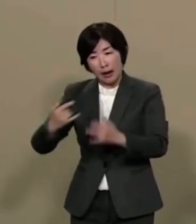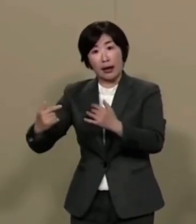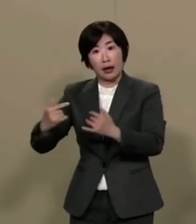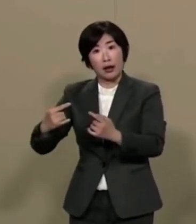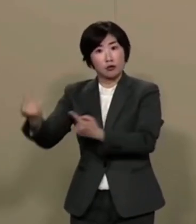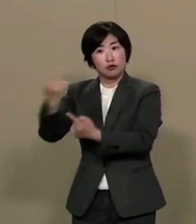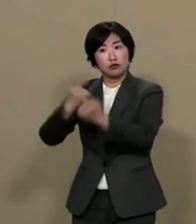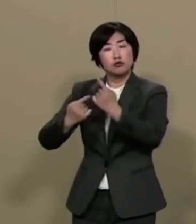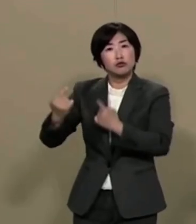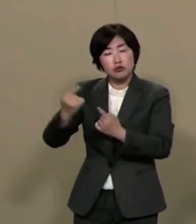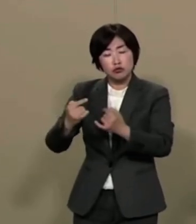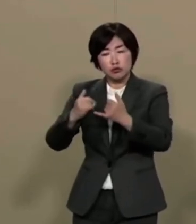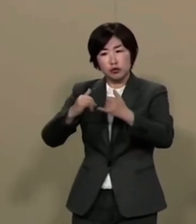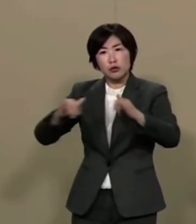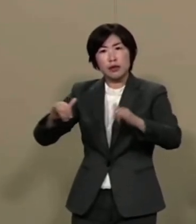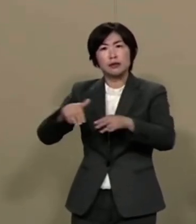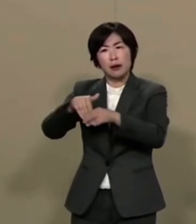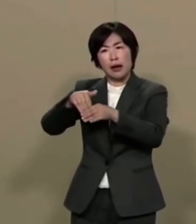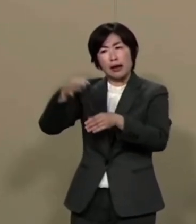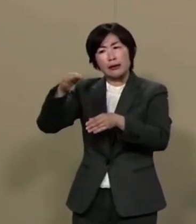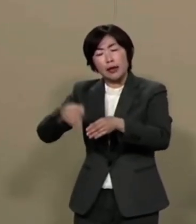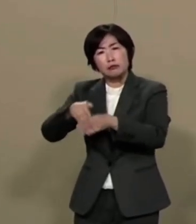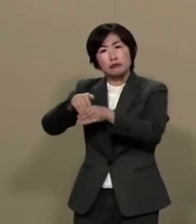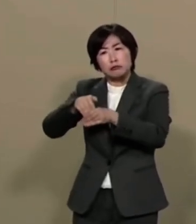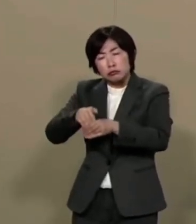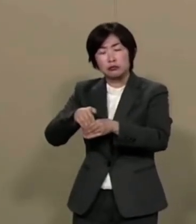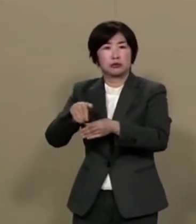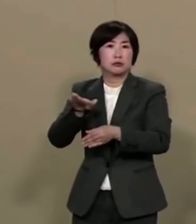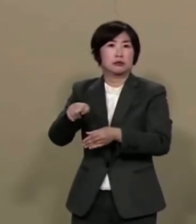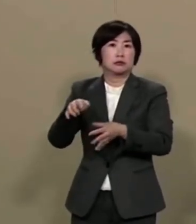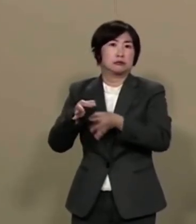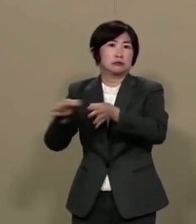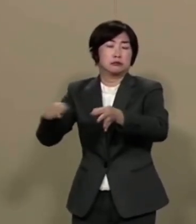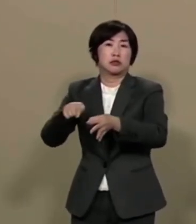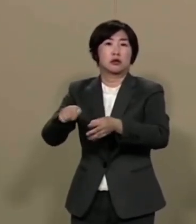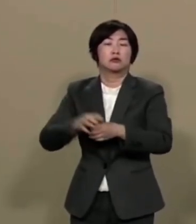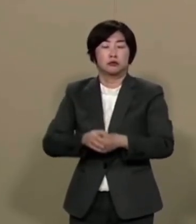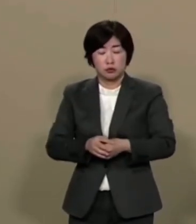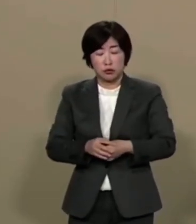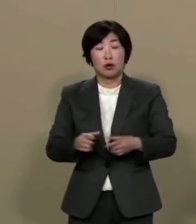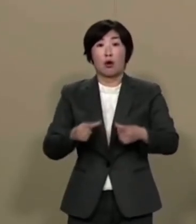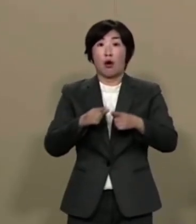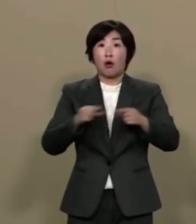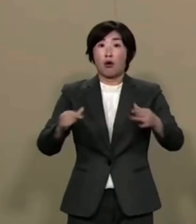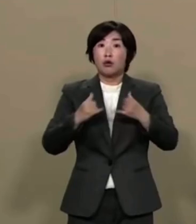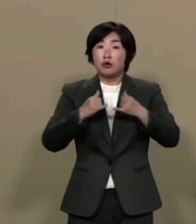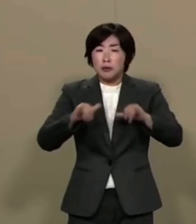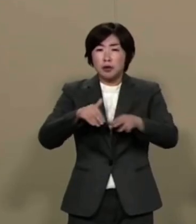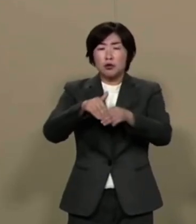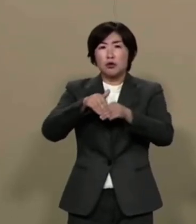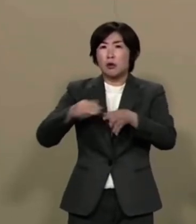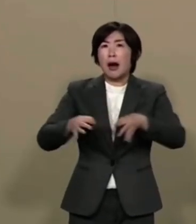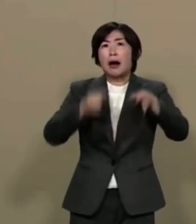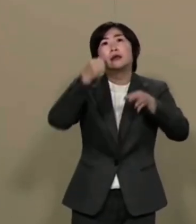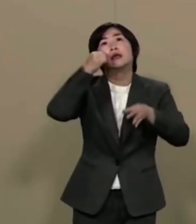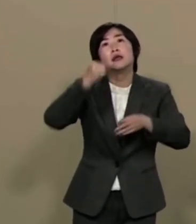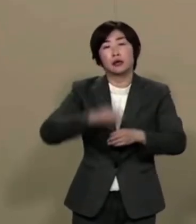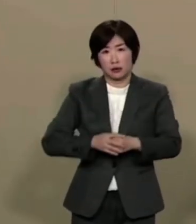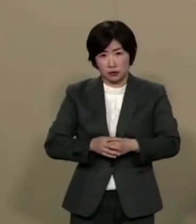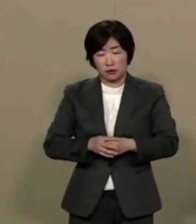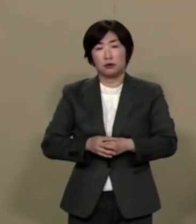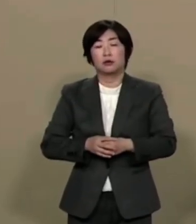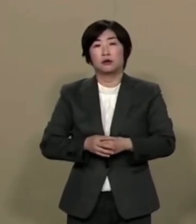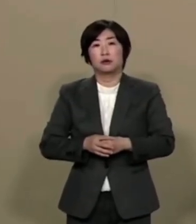はですね非常に安い賃金で働きますそうなると当然私たち日本人の国民の給料も上がりませんはいなおかつ